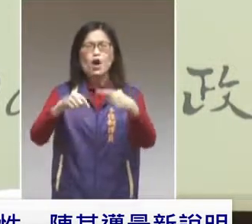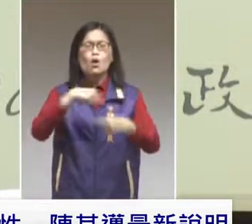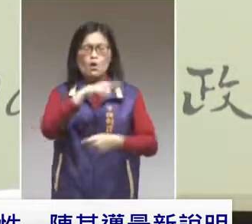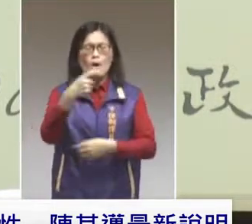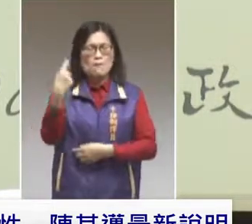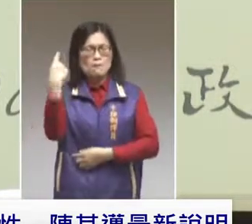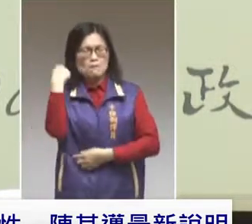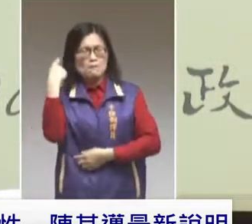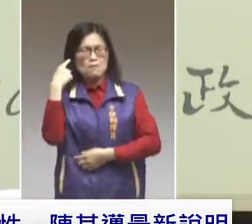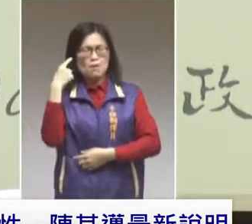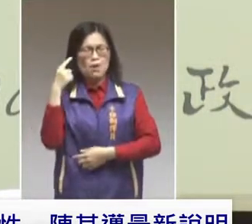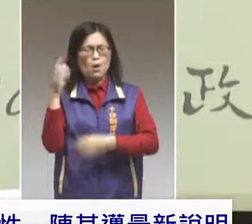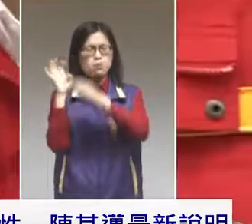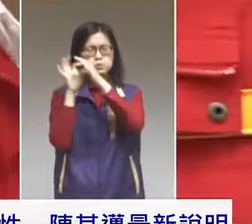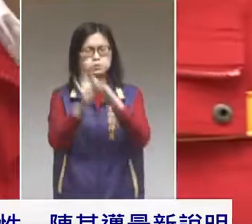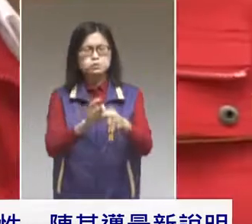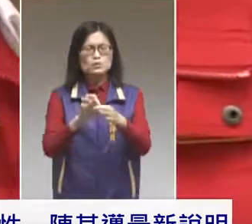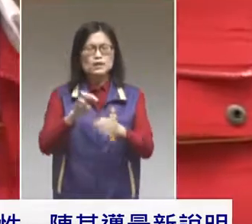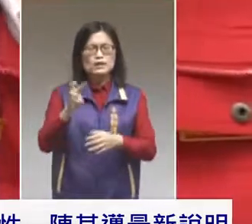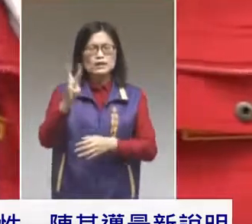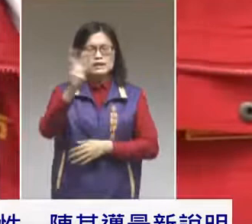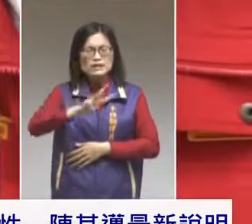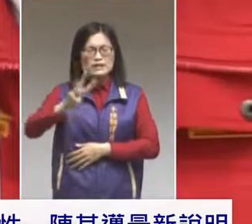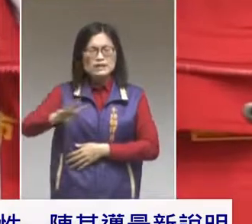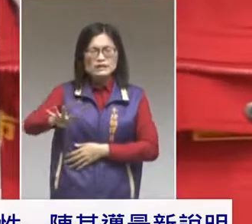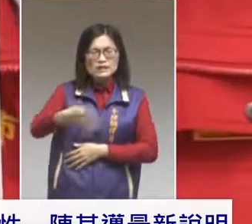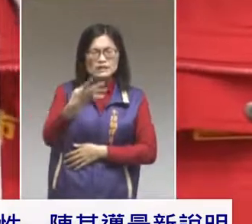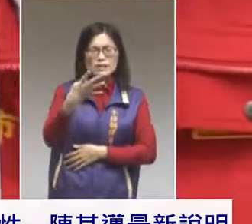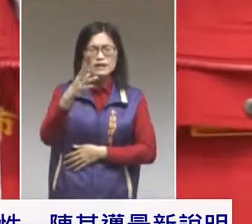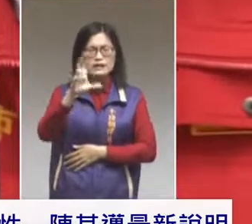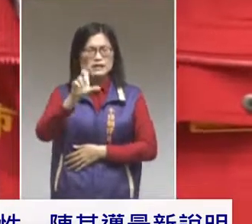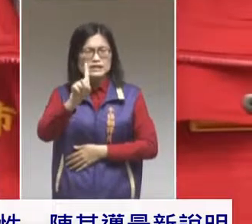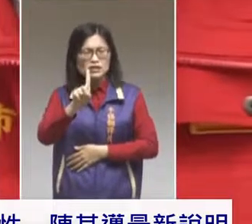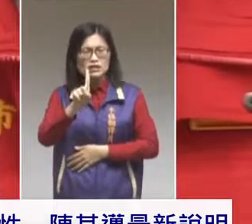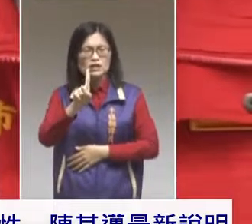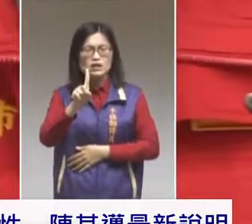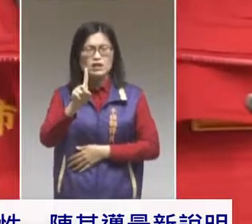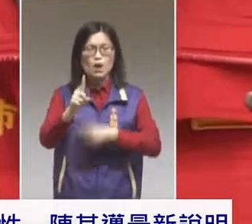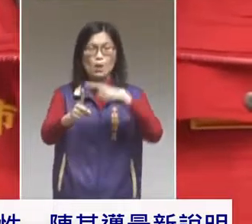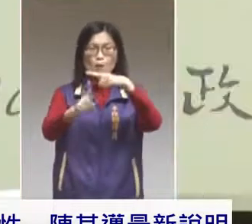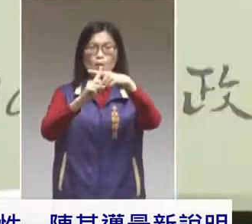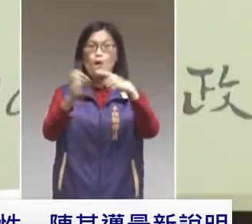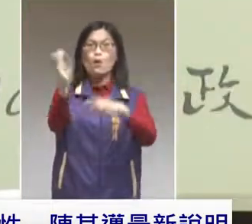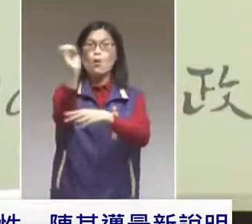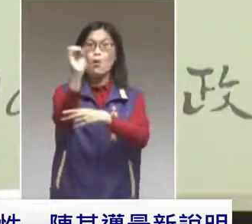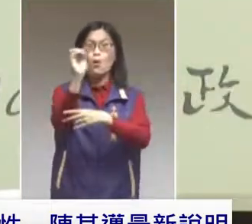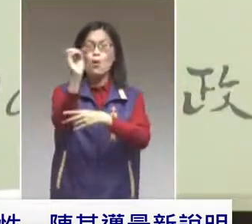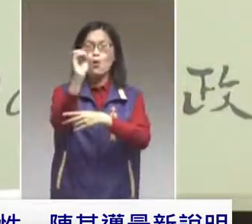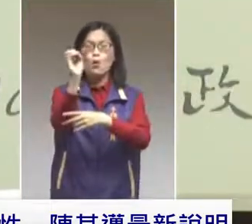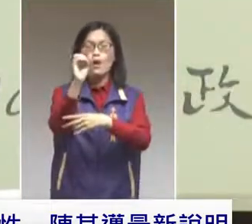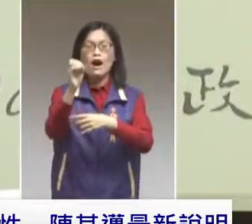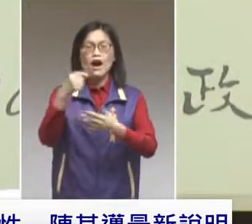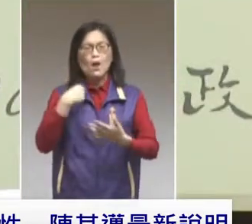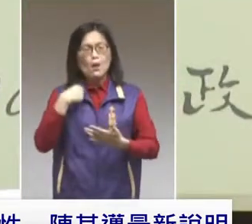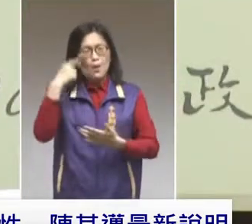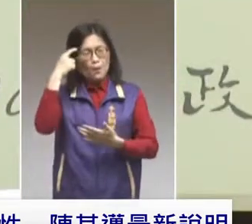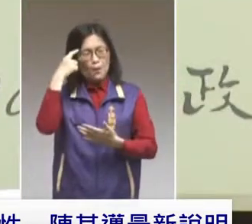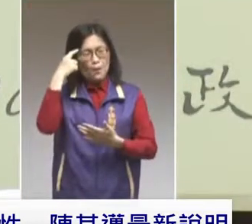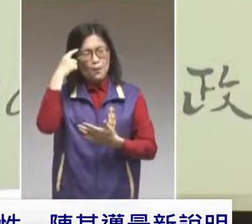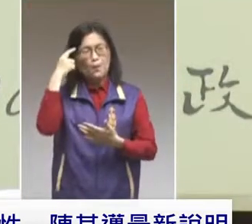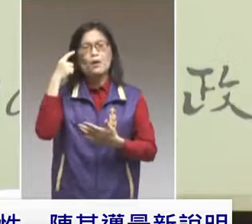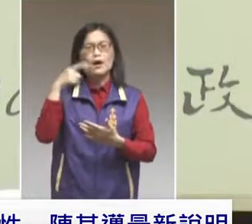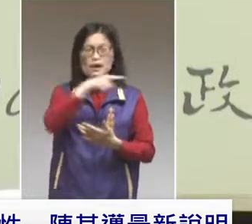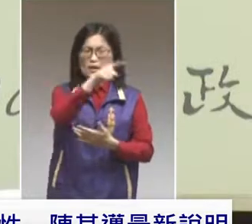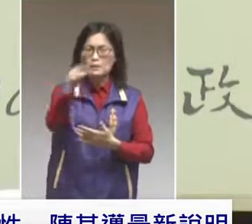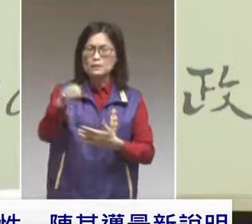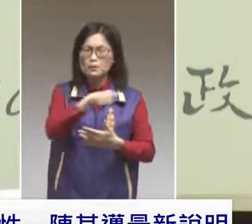疫，我们在昨天持续的进行筛检，3471零确诊的个